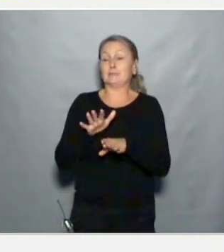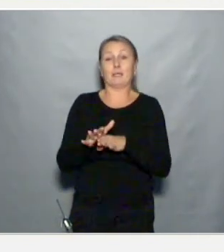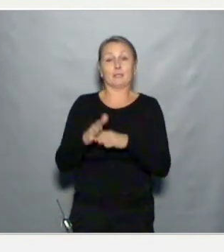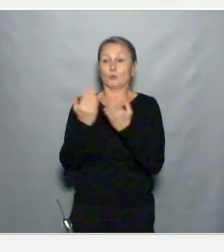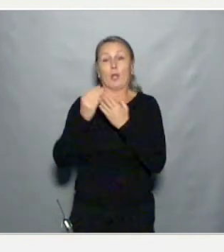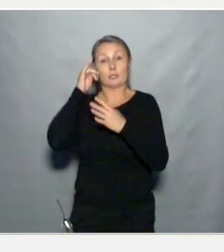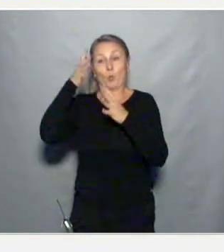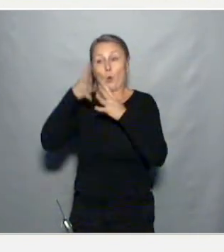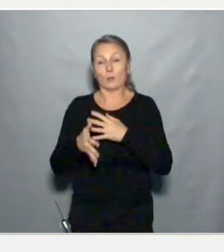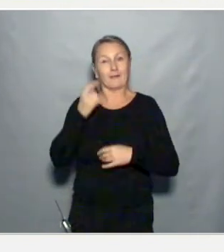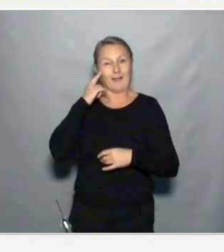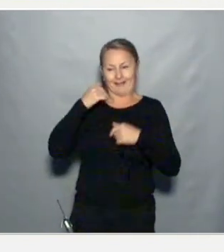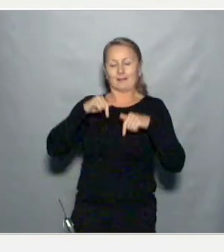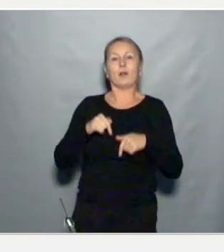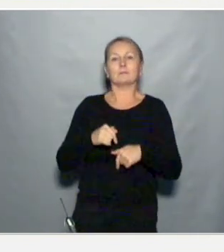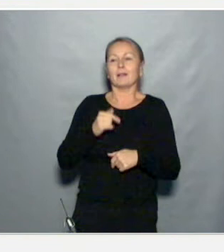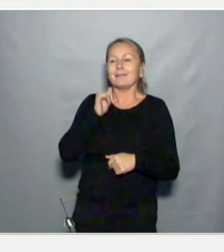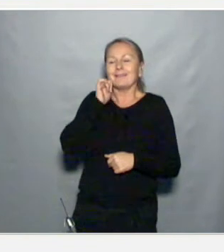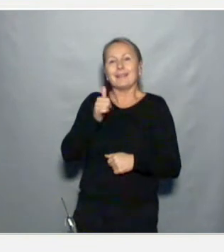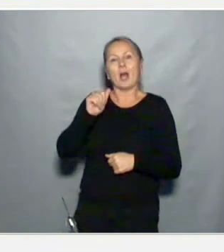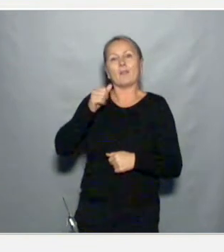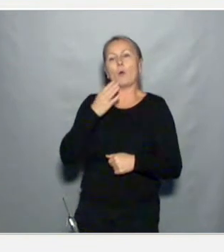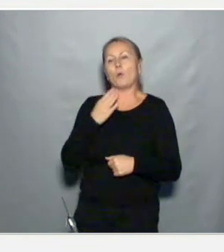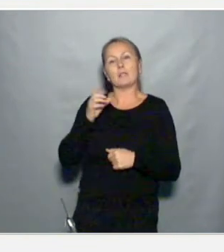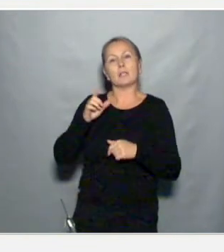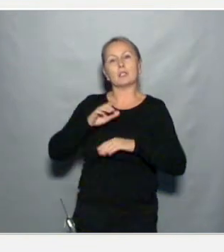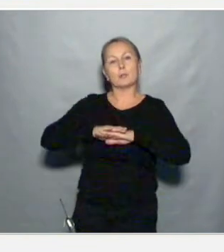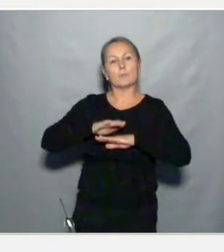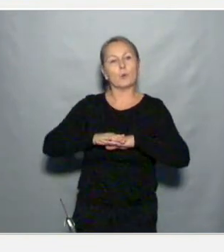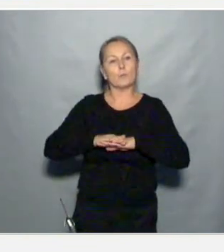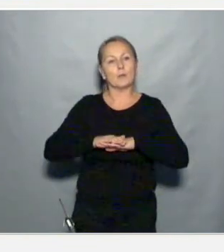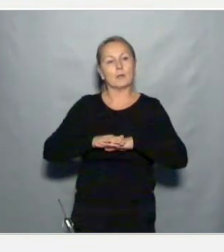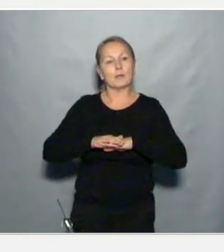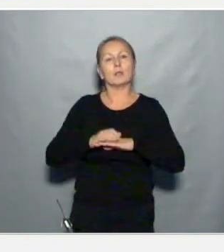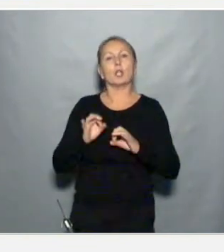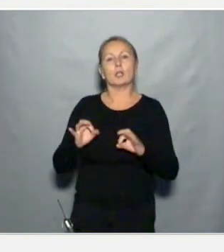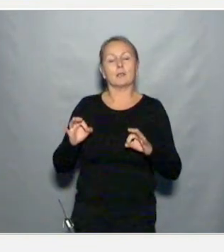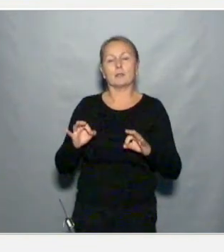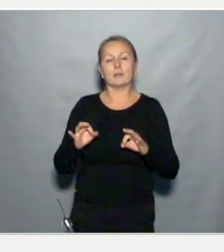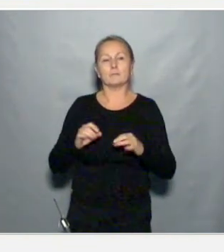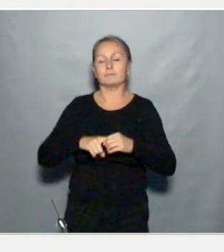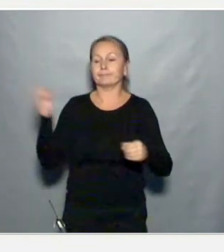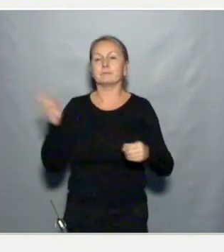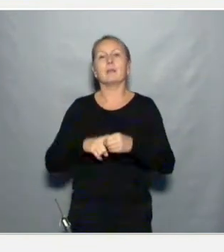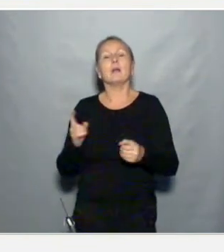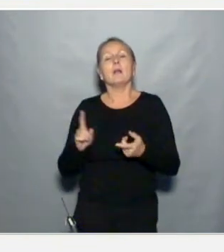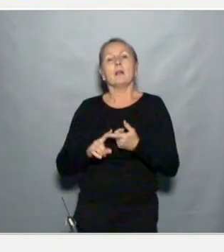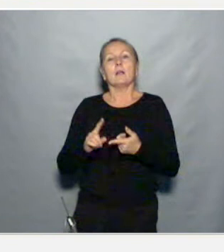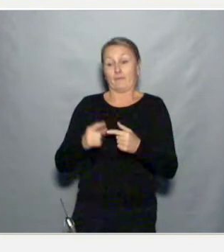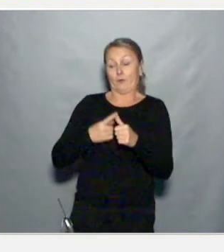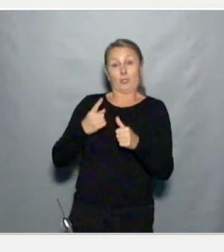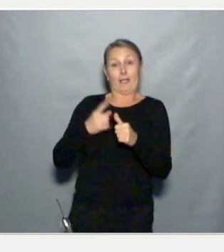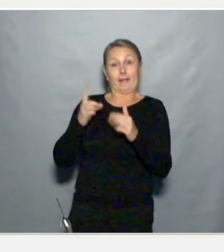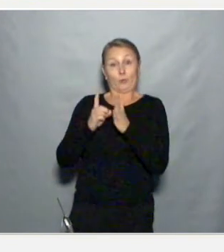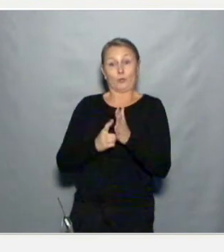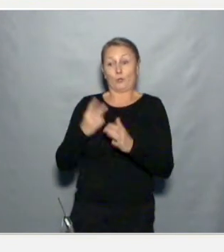jag vet idag är att jag hade så tydliga ADHD-symptom, då var jag 7 år gammal. När jag fick min fastställda diagnos, då var jag 25